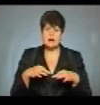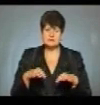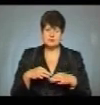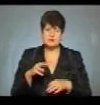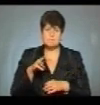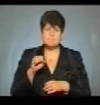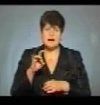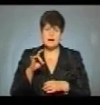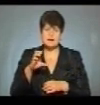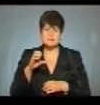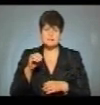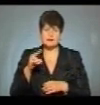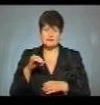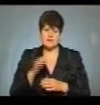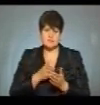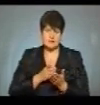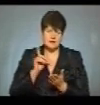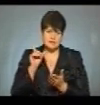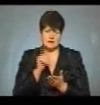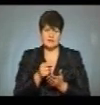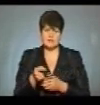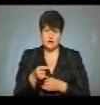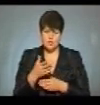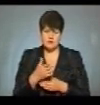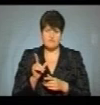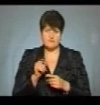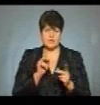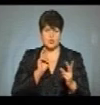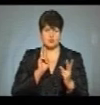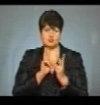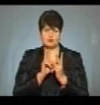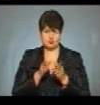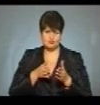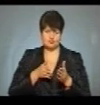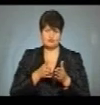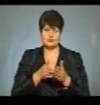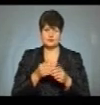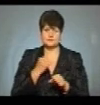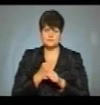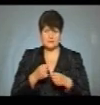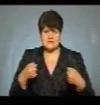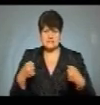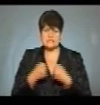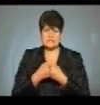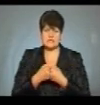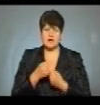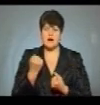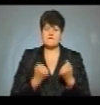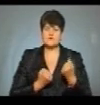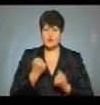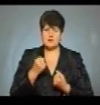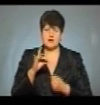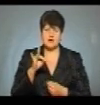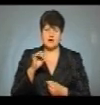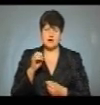«Мерседес», який рухався в напрямку міста Тернопіль, виїхавши на зустрічну смугу руху для себе, здійснив зіткнення з автомобілем